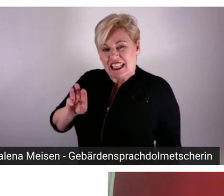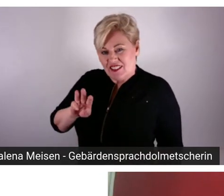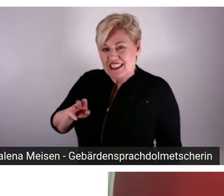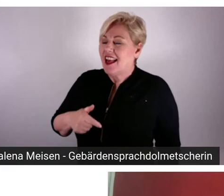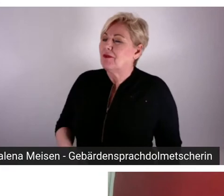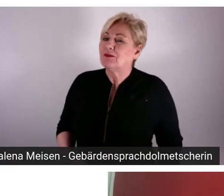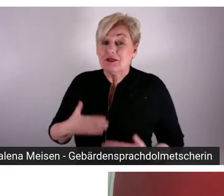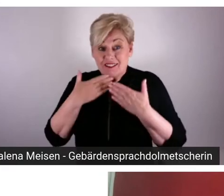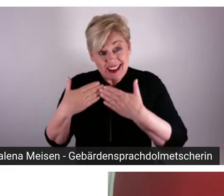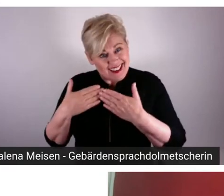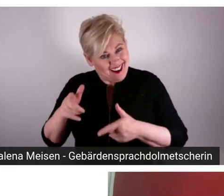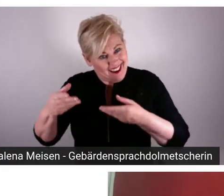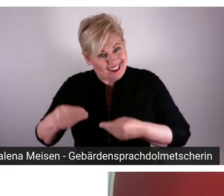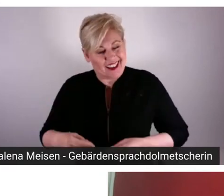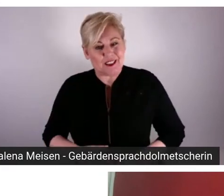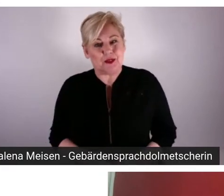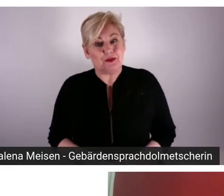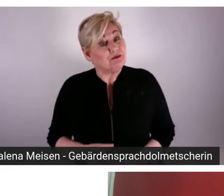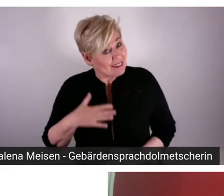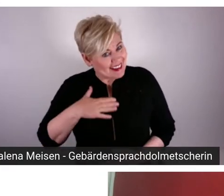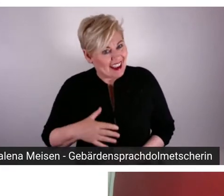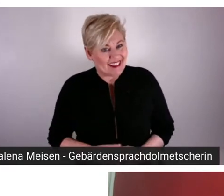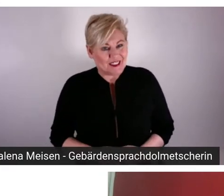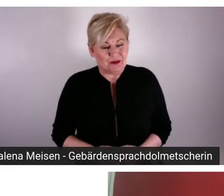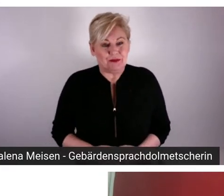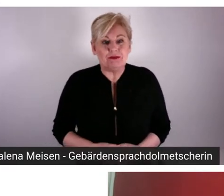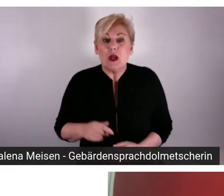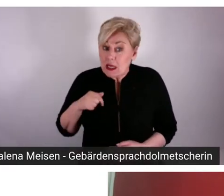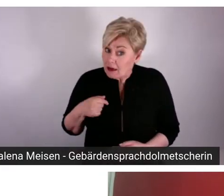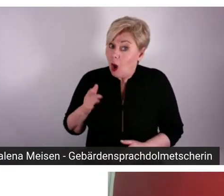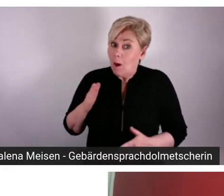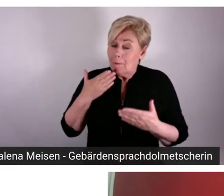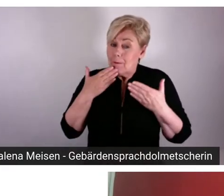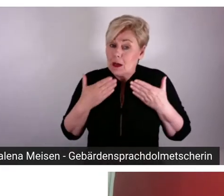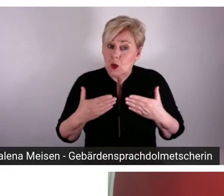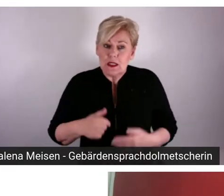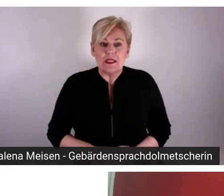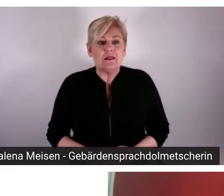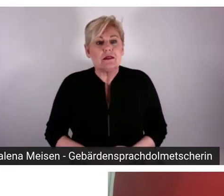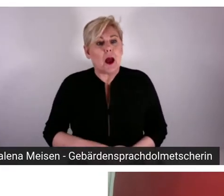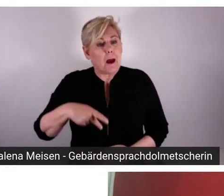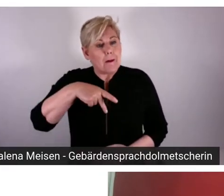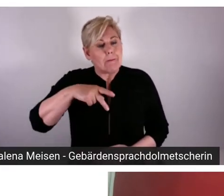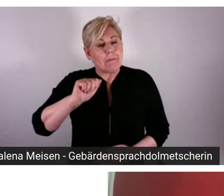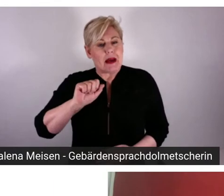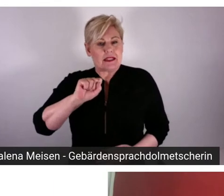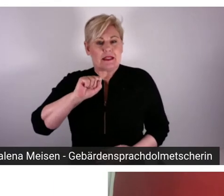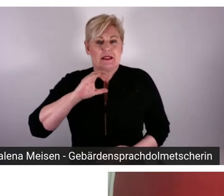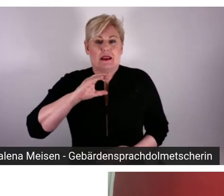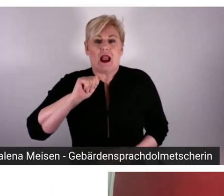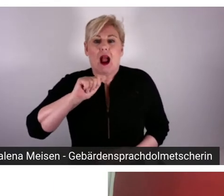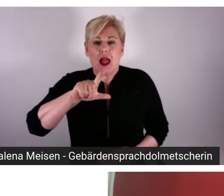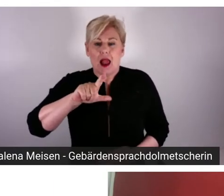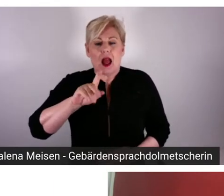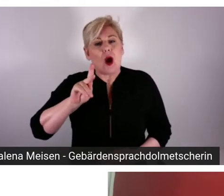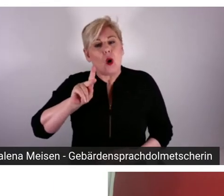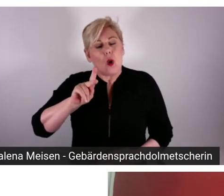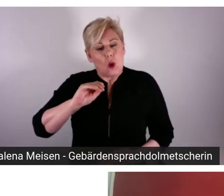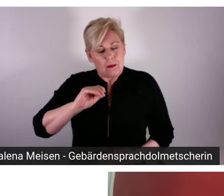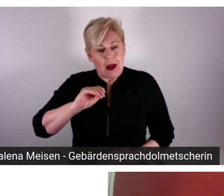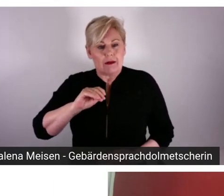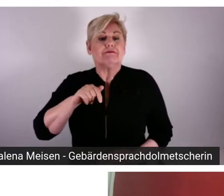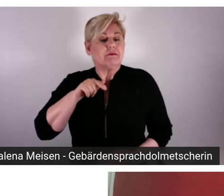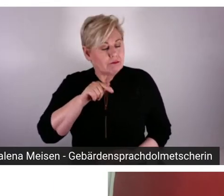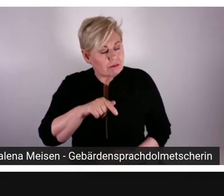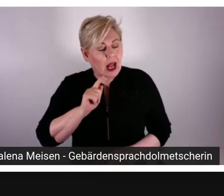Einladung. Sehr gerne. Wir begrüßen darüber hinaus Pascal Kober. Pascal Kober gehört der FDP